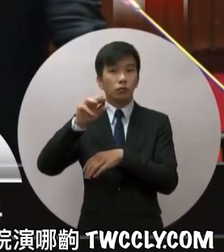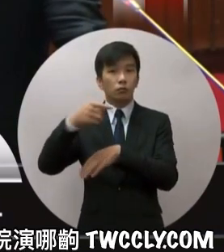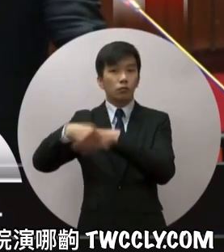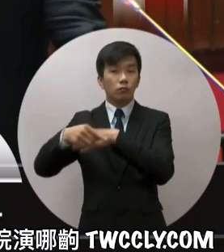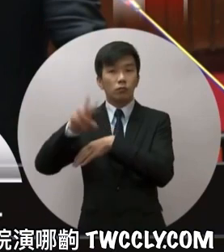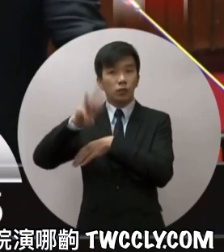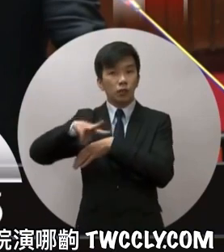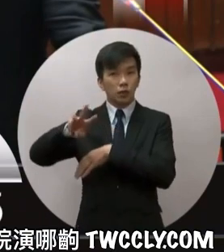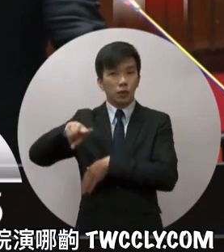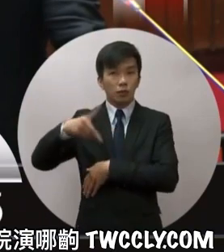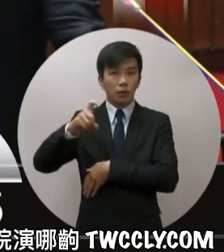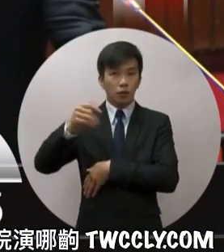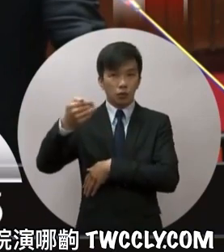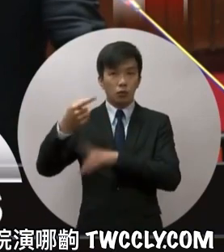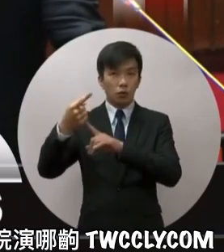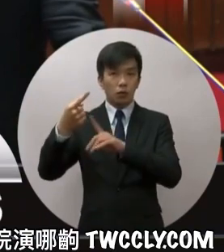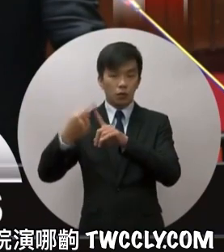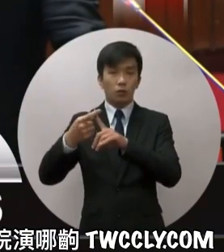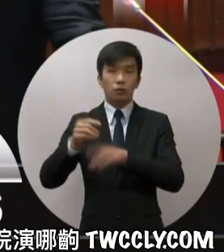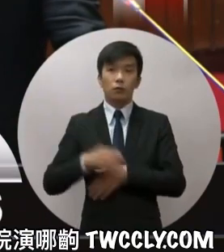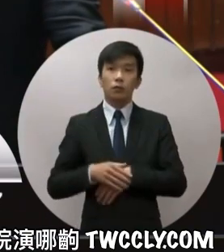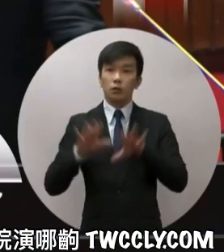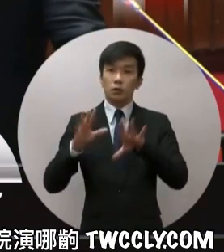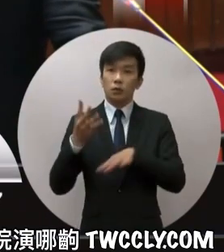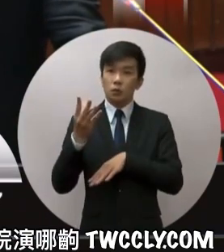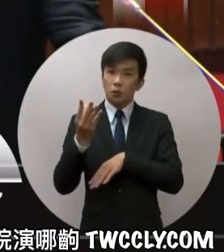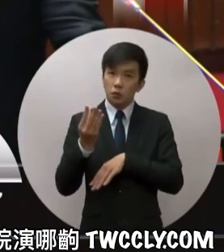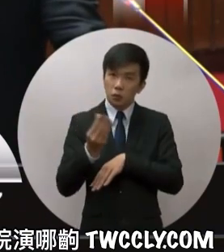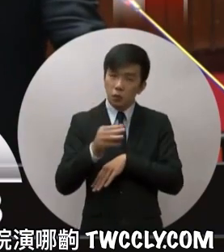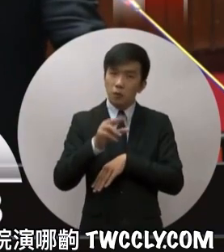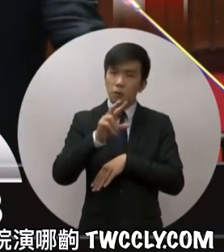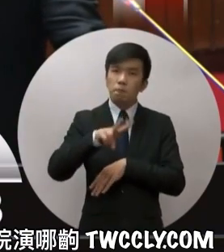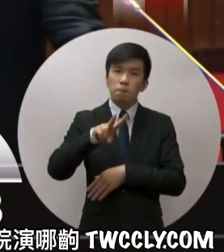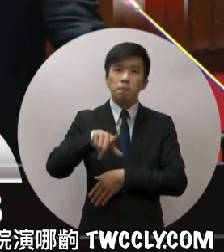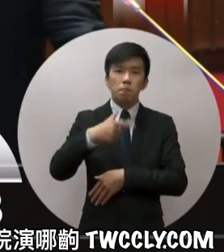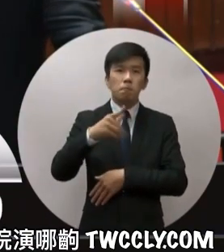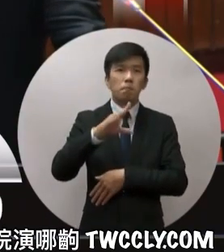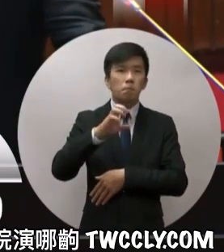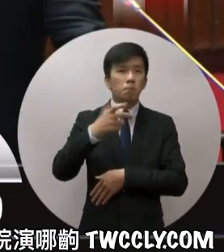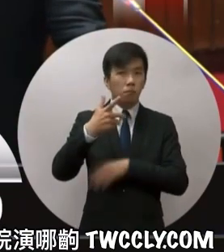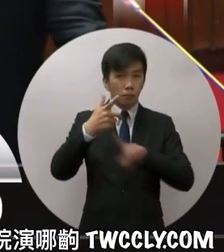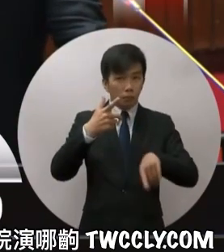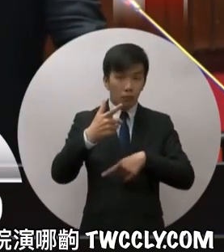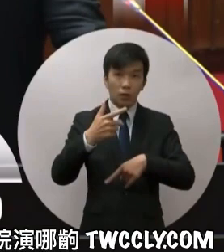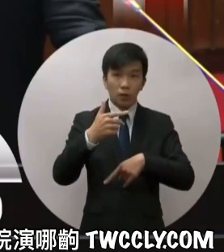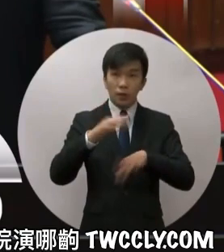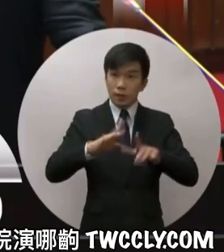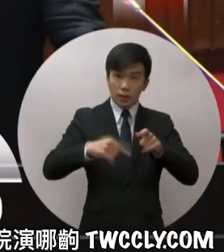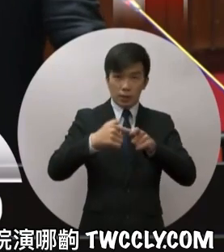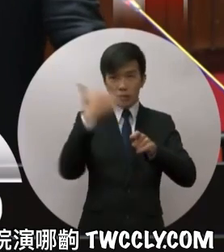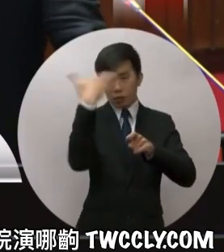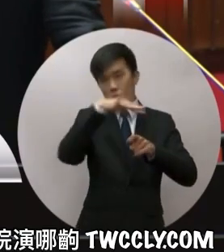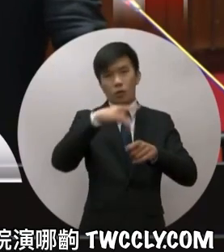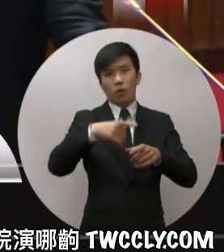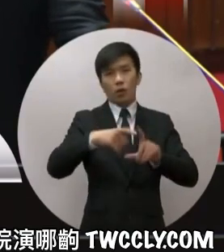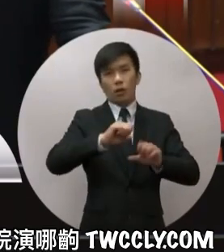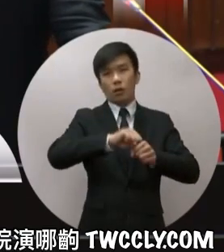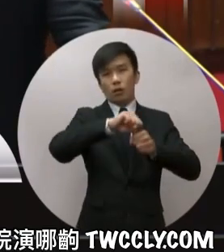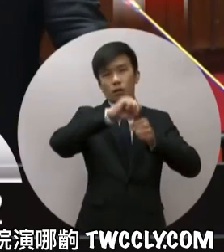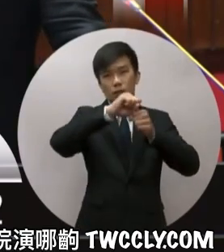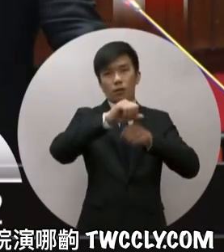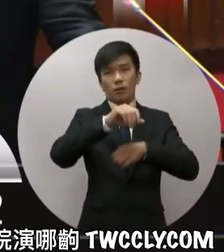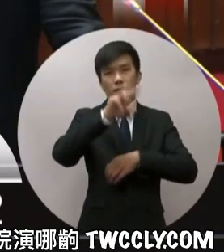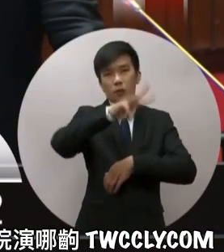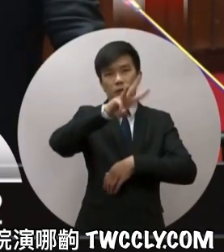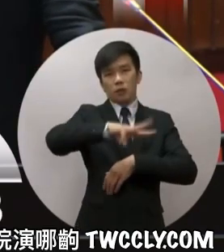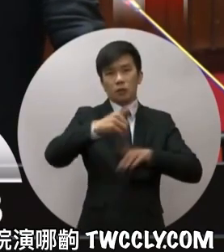今年其實到106年有下跌到2697人到今年又慢慢回升到3000人其實這個比例